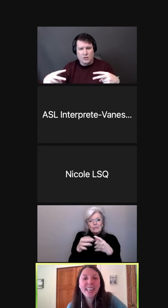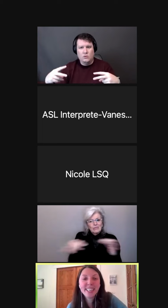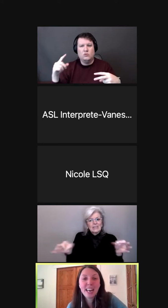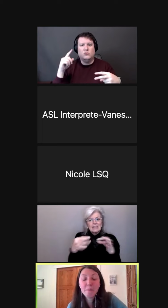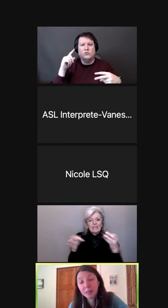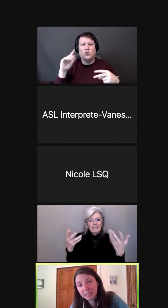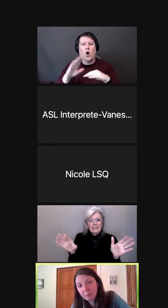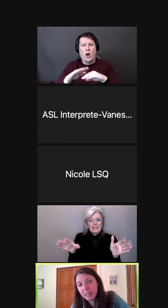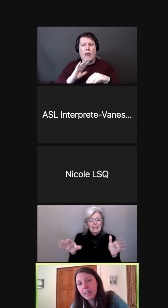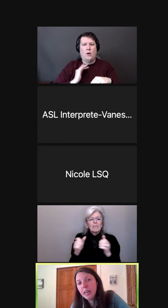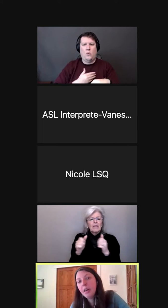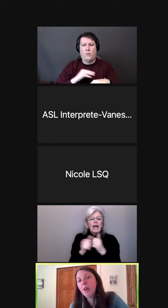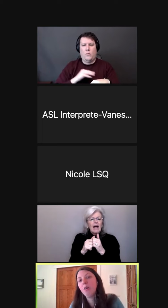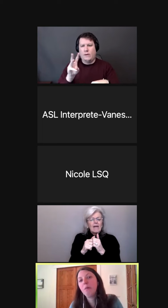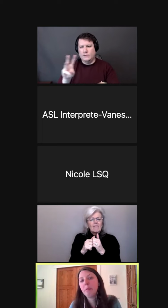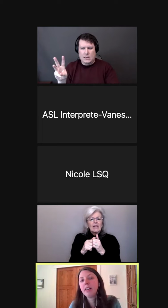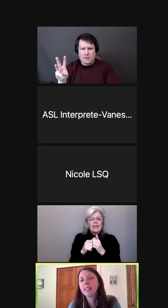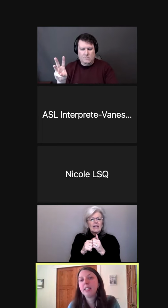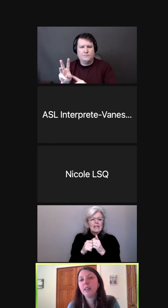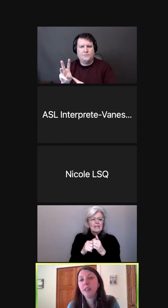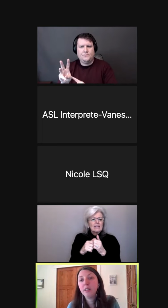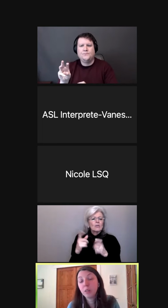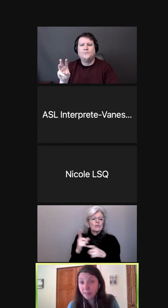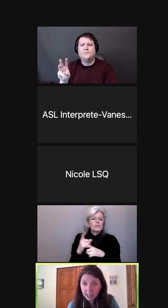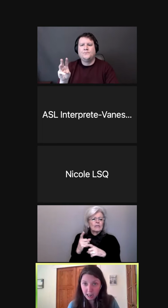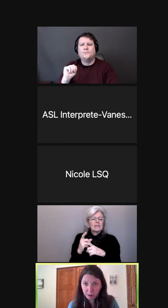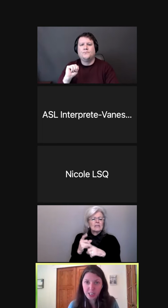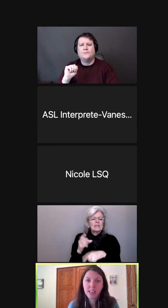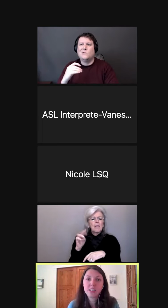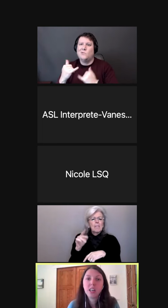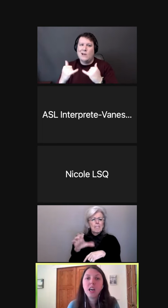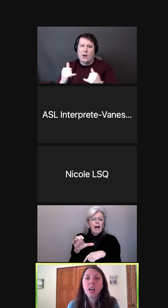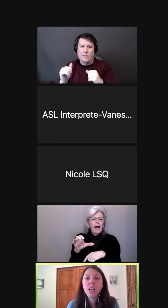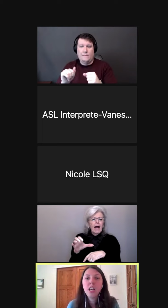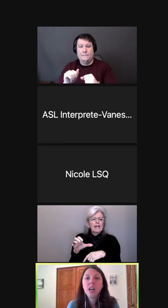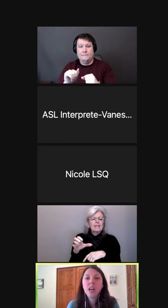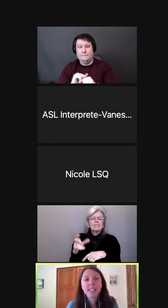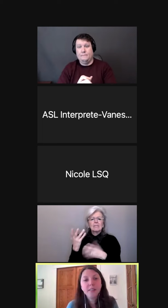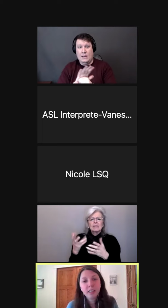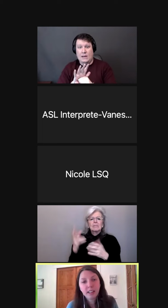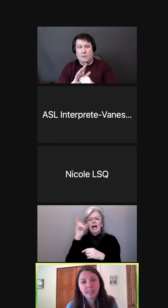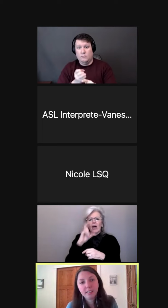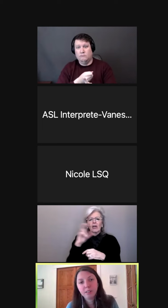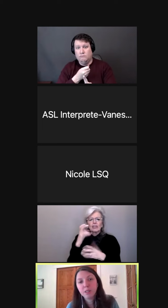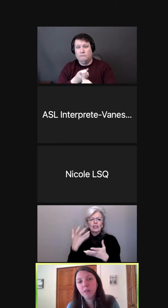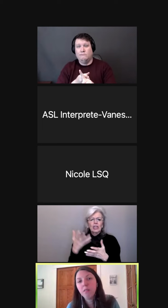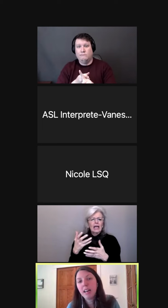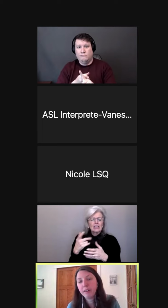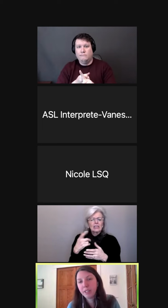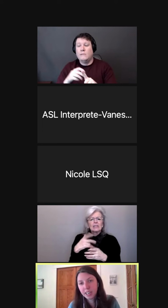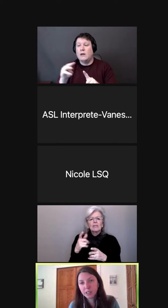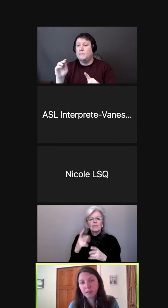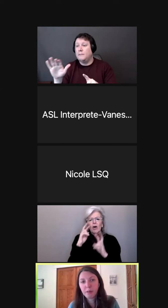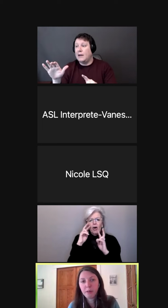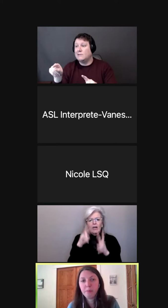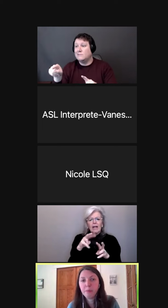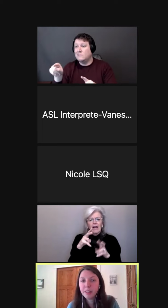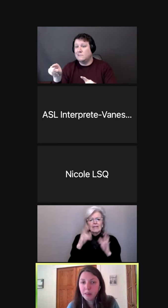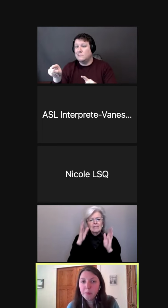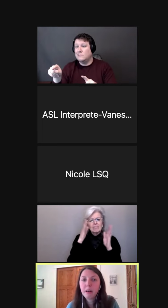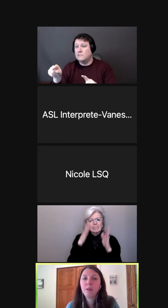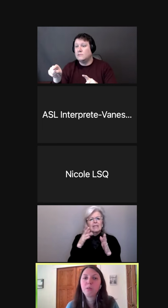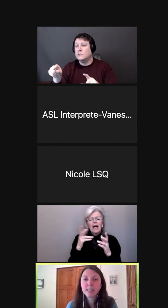Avec la pandémie, le MAC s'est tourné vers la recherche. J'attire votre attention à la recherche